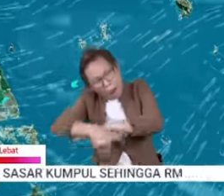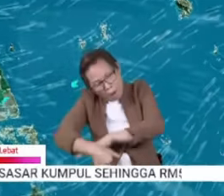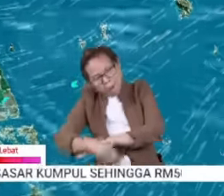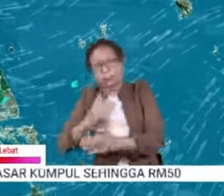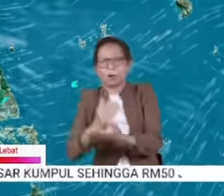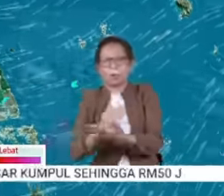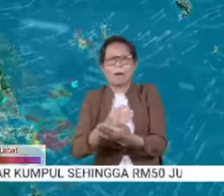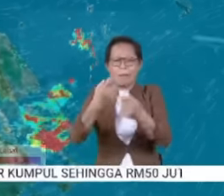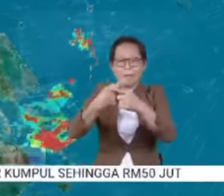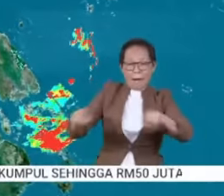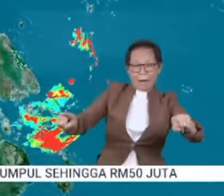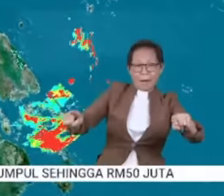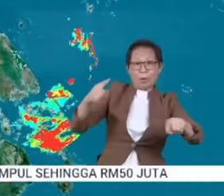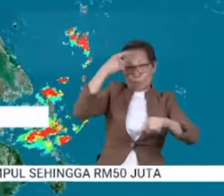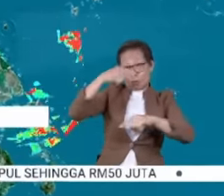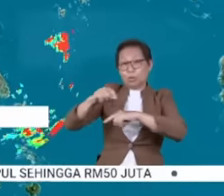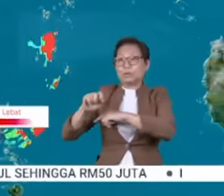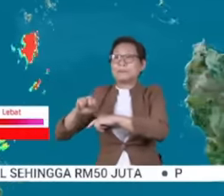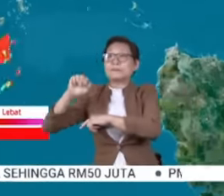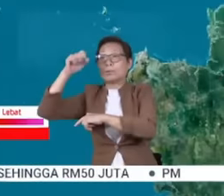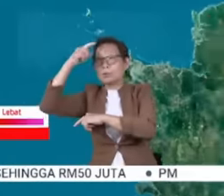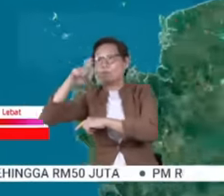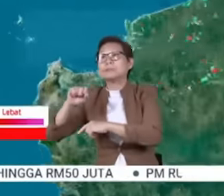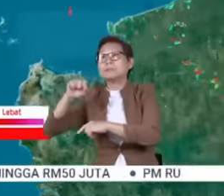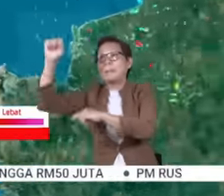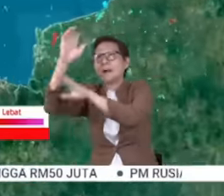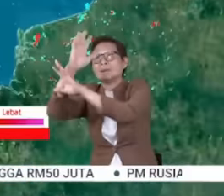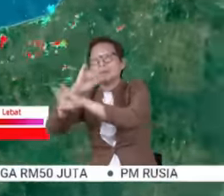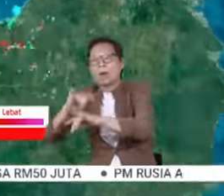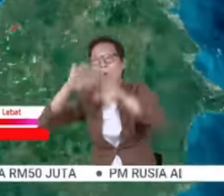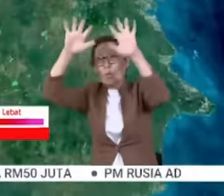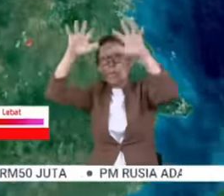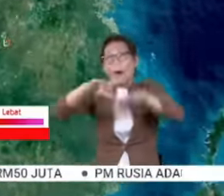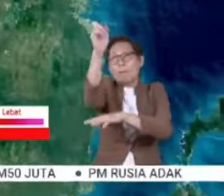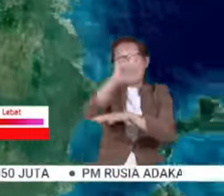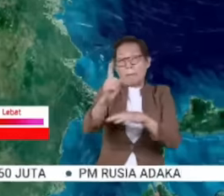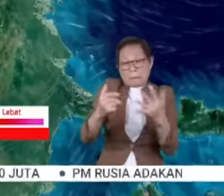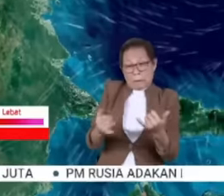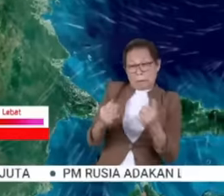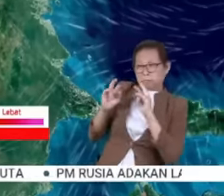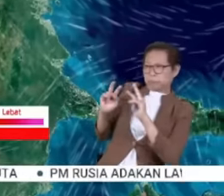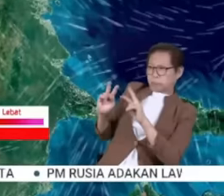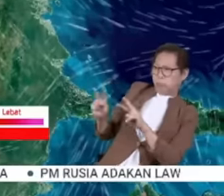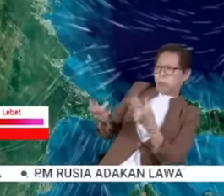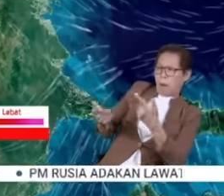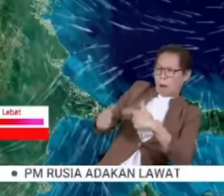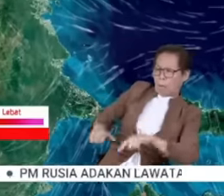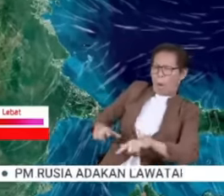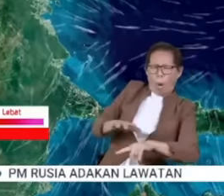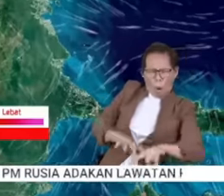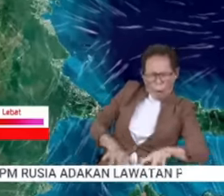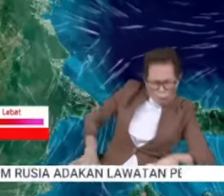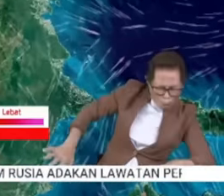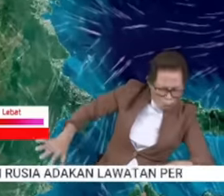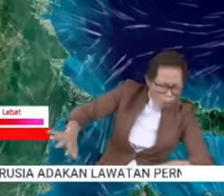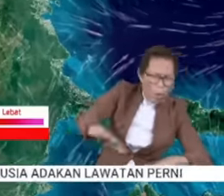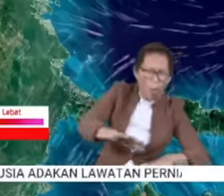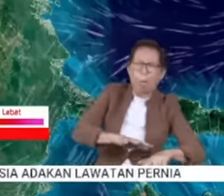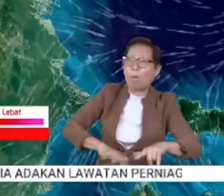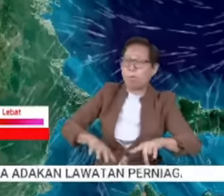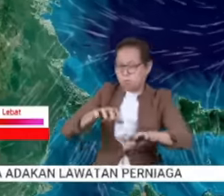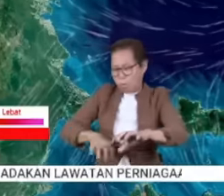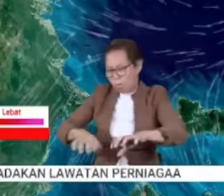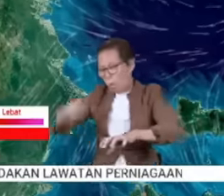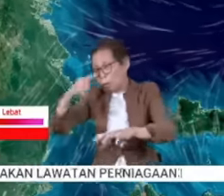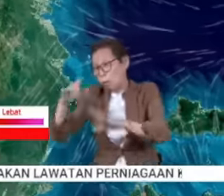berbeda keadaannya untuk negeri sampah dan Serawak hujan lebat dan lubuk petir pada ketiga ini Dilihat berlaku di hampir ke semua bagian